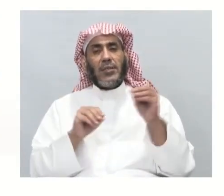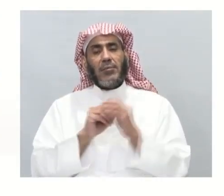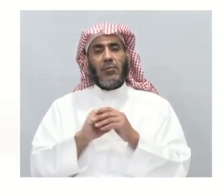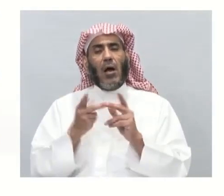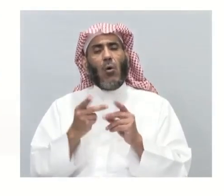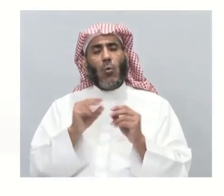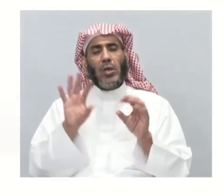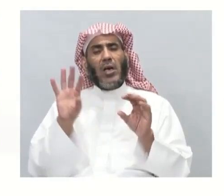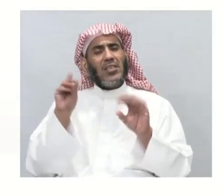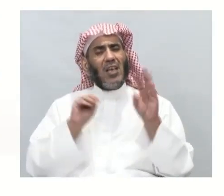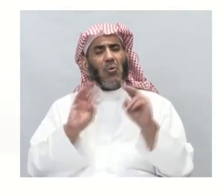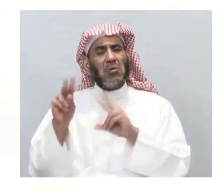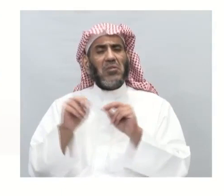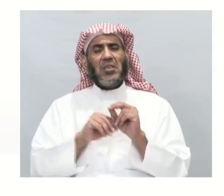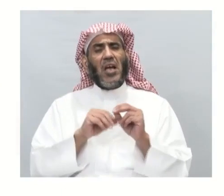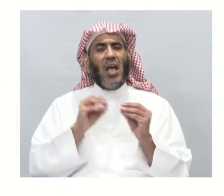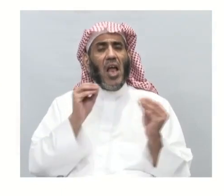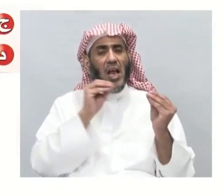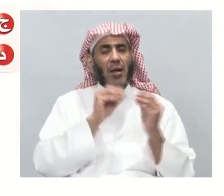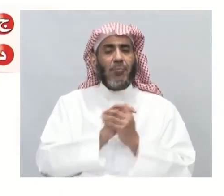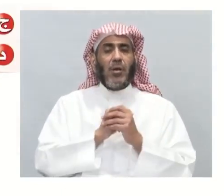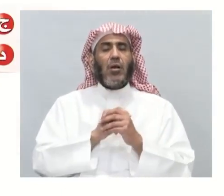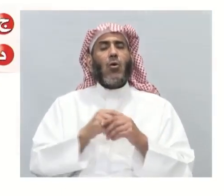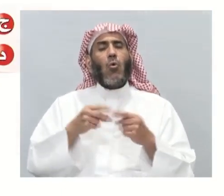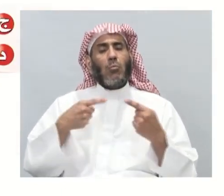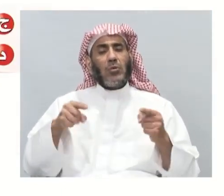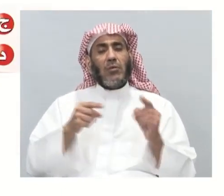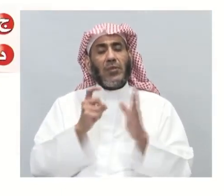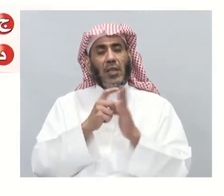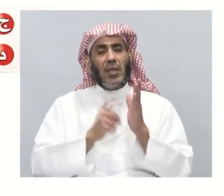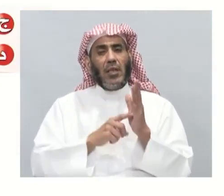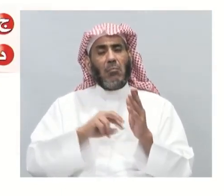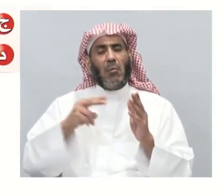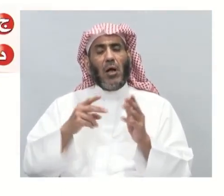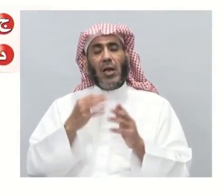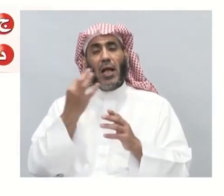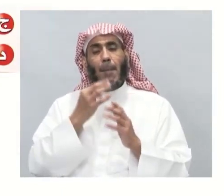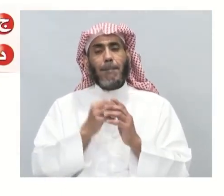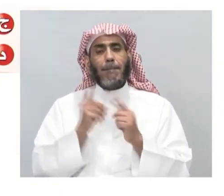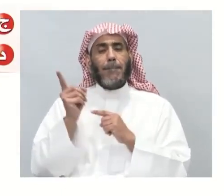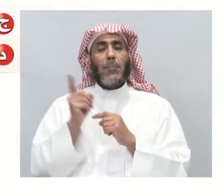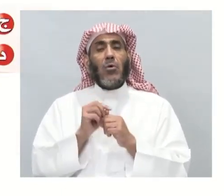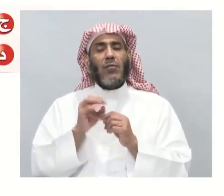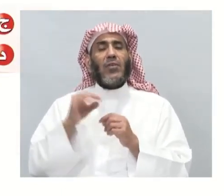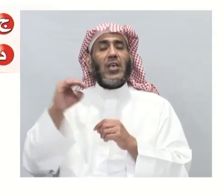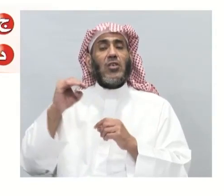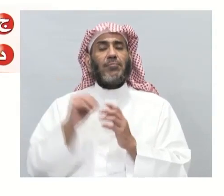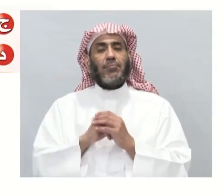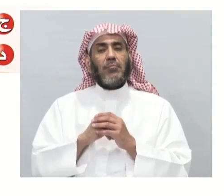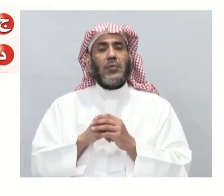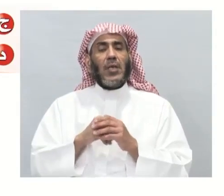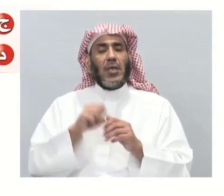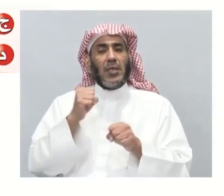الحكم الحكايه القصه او الحكايه مستمرون في انماط تنظيم الكلام اشار هنا في الفقره جيم بقوله